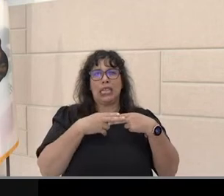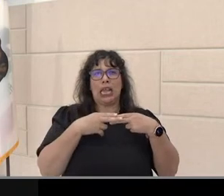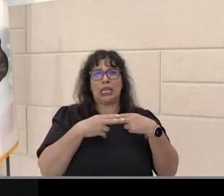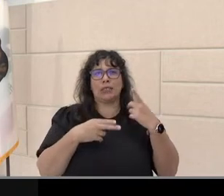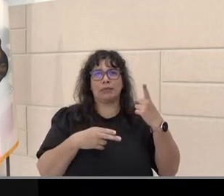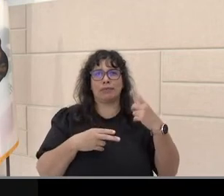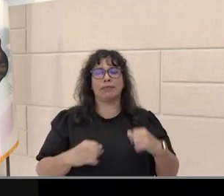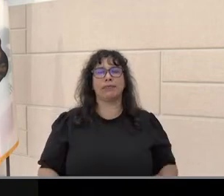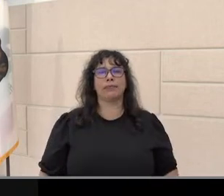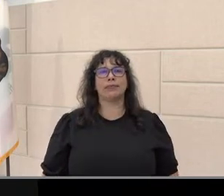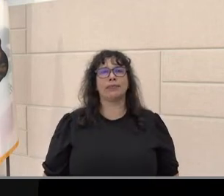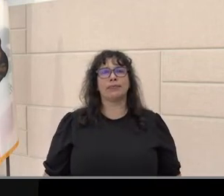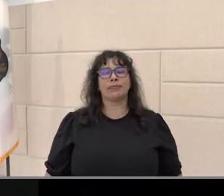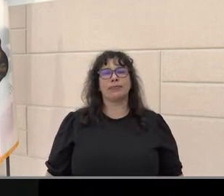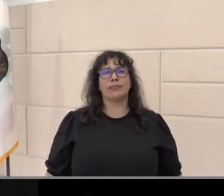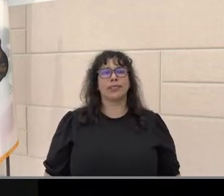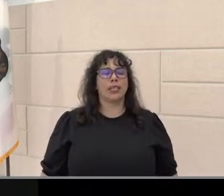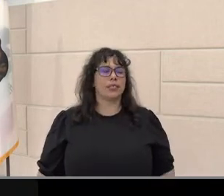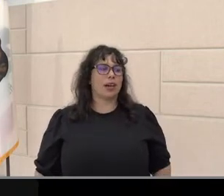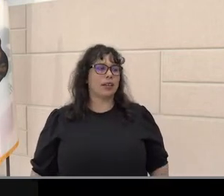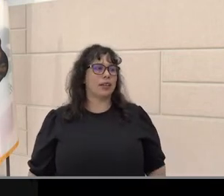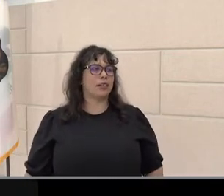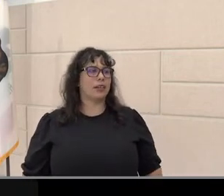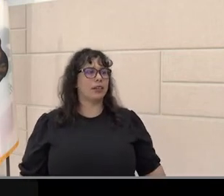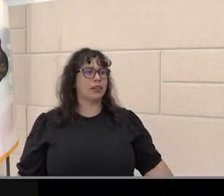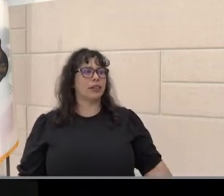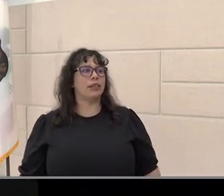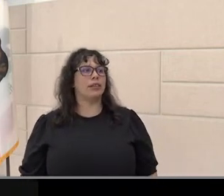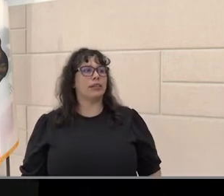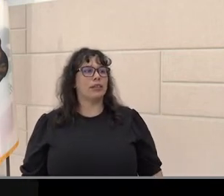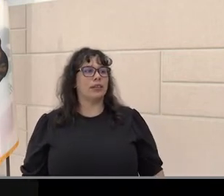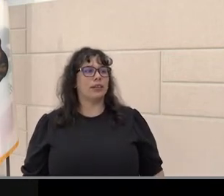សេងៗនៅតាមស្លាយដែលយើងមាន